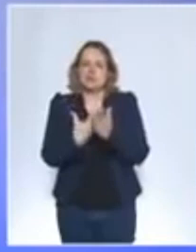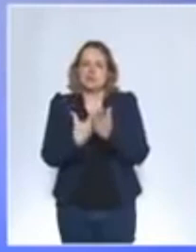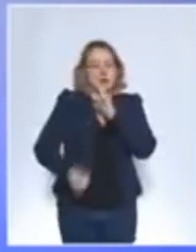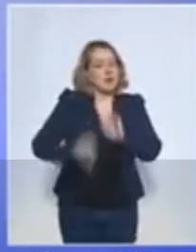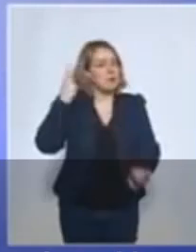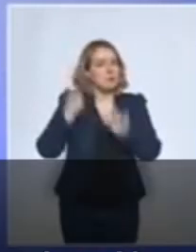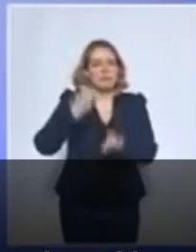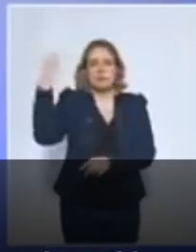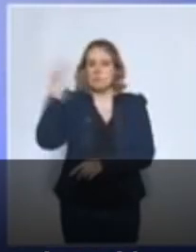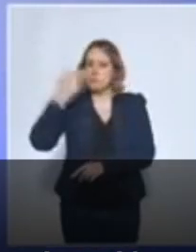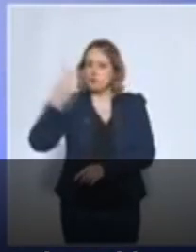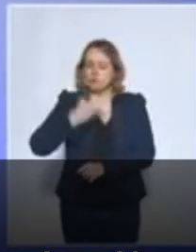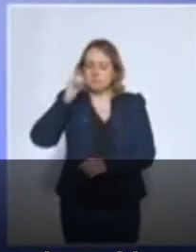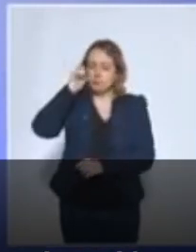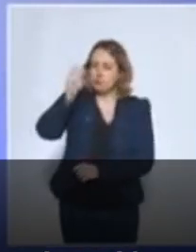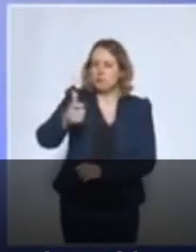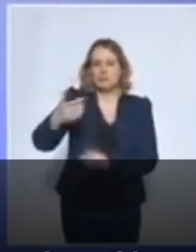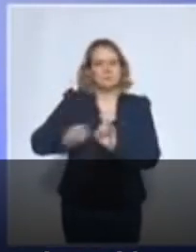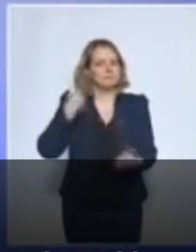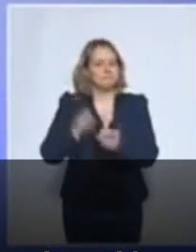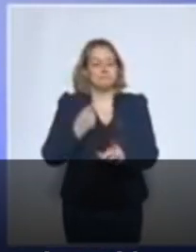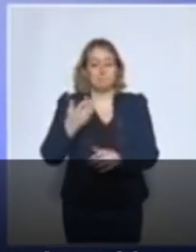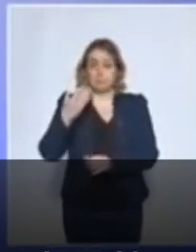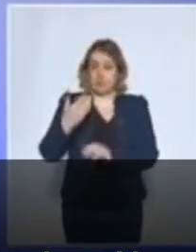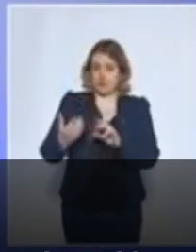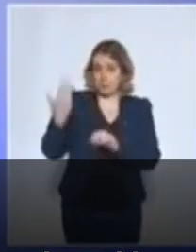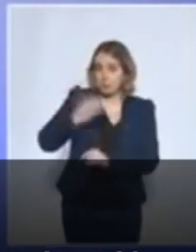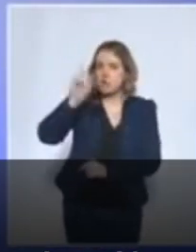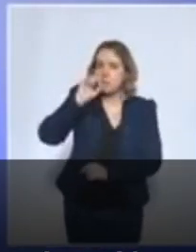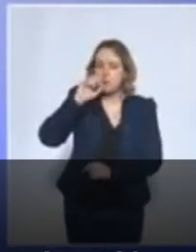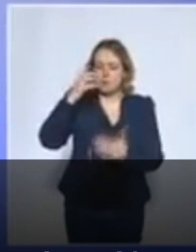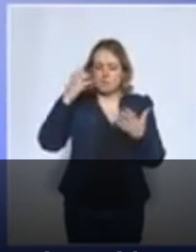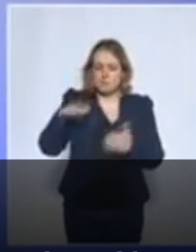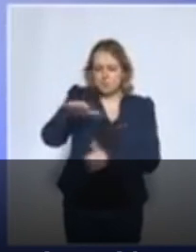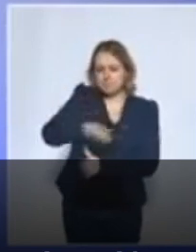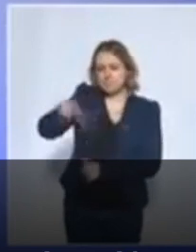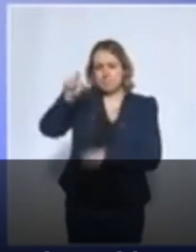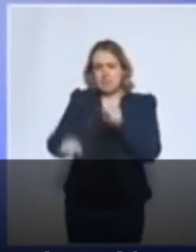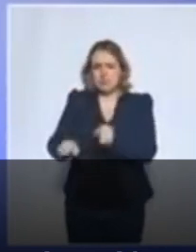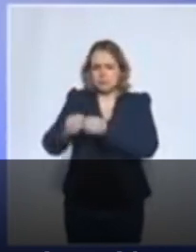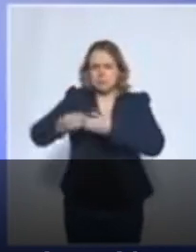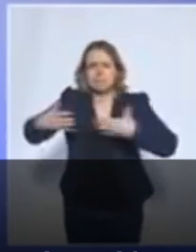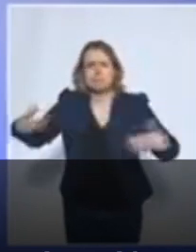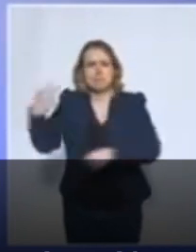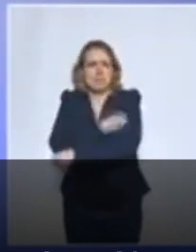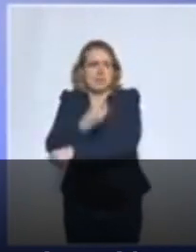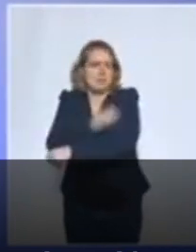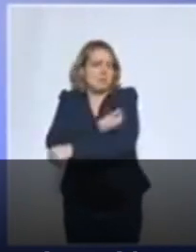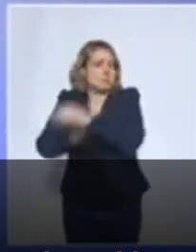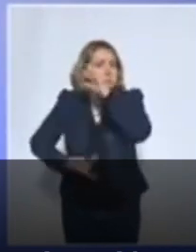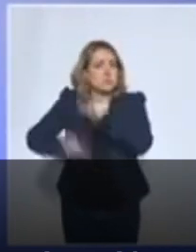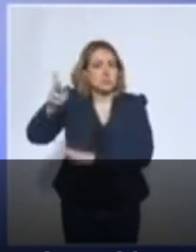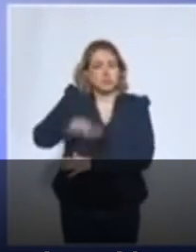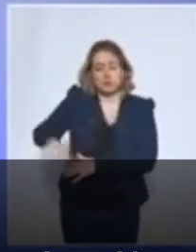Père Castor. Nécessaire si nous voulons préserver et amplifier notre couverture vaccinale, aussi